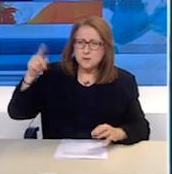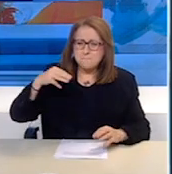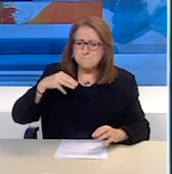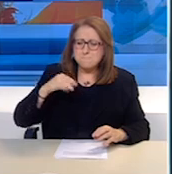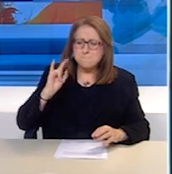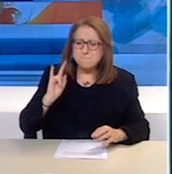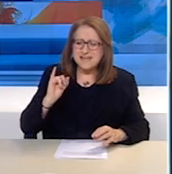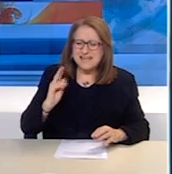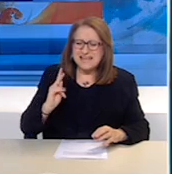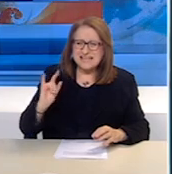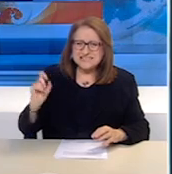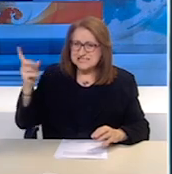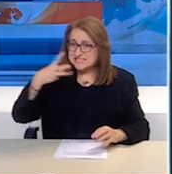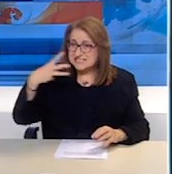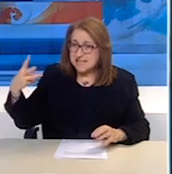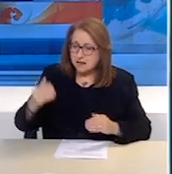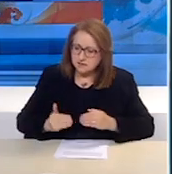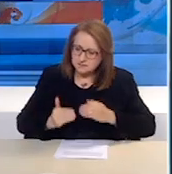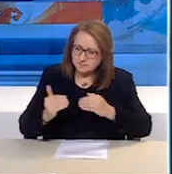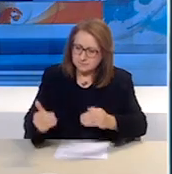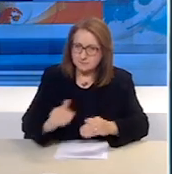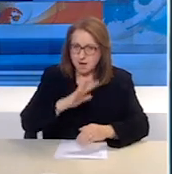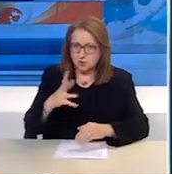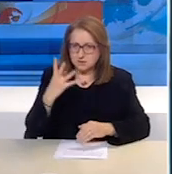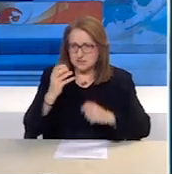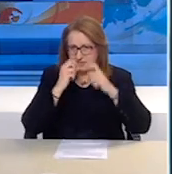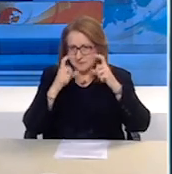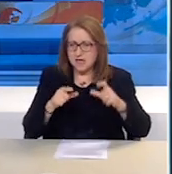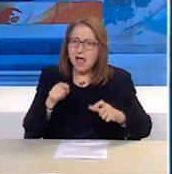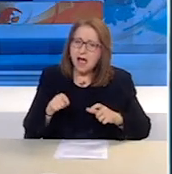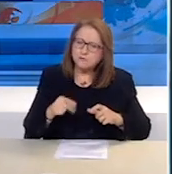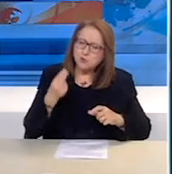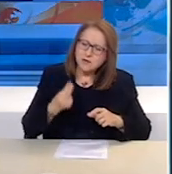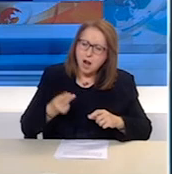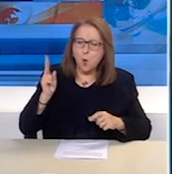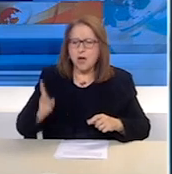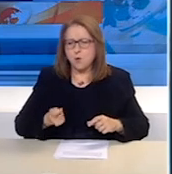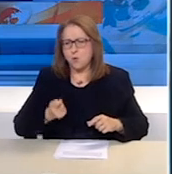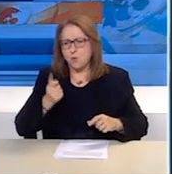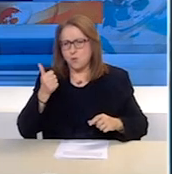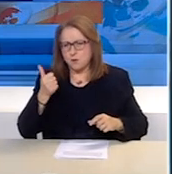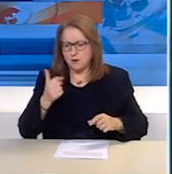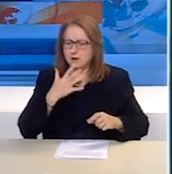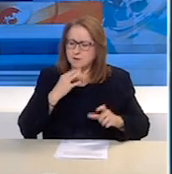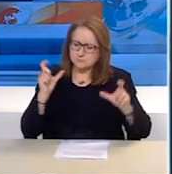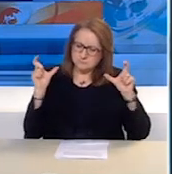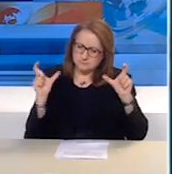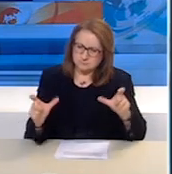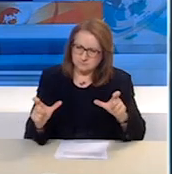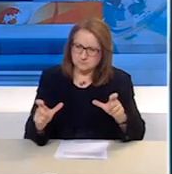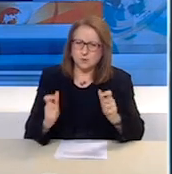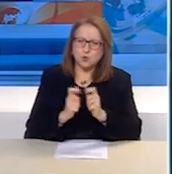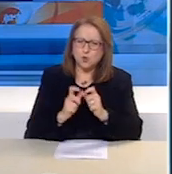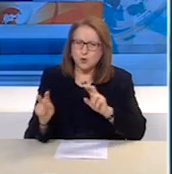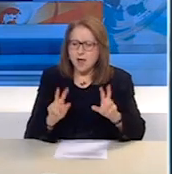Δευτέρα 4 Μαΐου. Η παράταση γίνεται για προληπτικούς λόγους, σε συνέχεια της καραντίνας στους οικισμούς Μπούλη και Αρναούτη και δεν